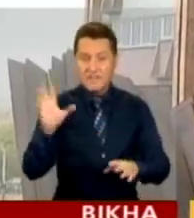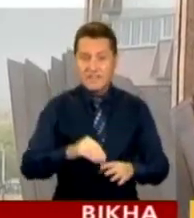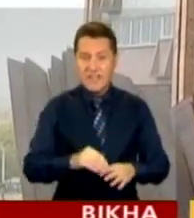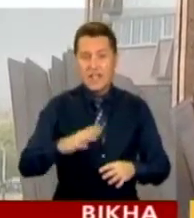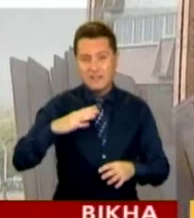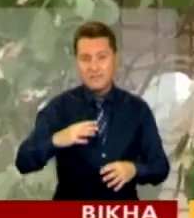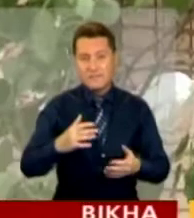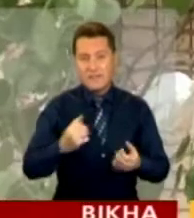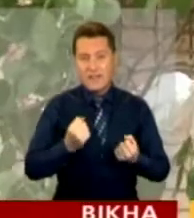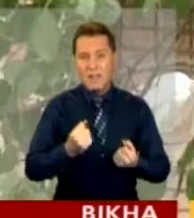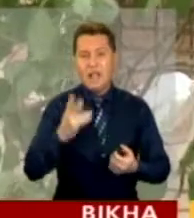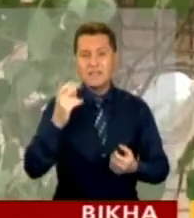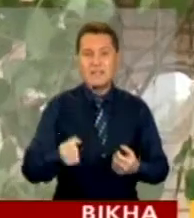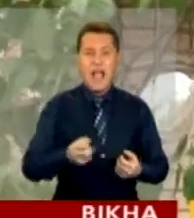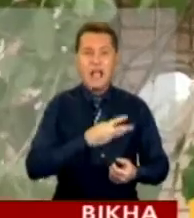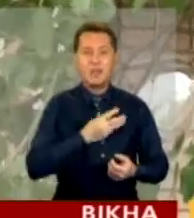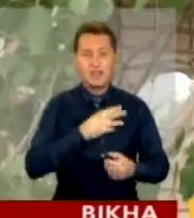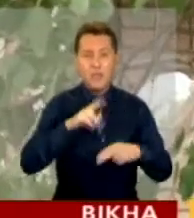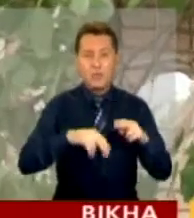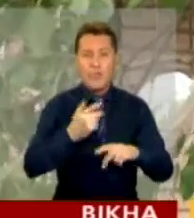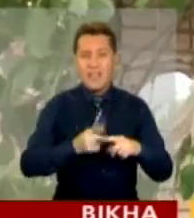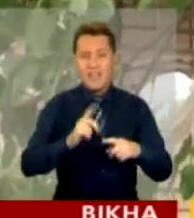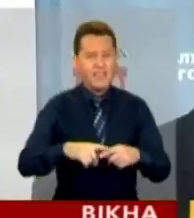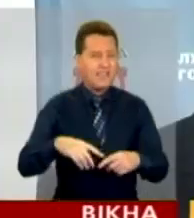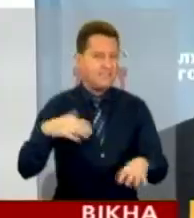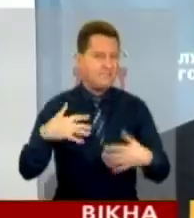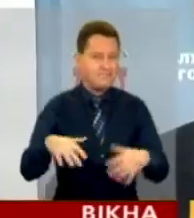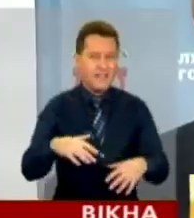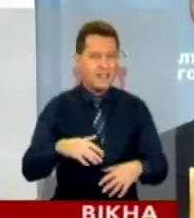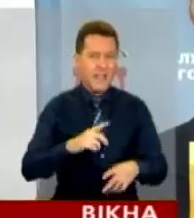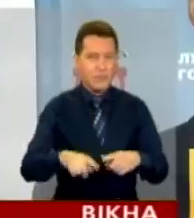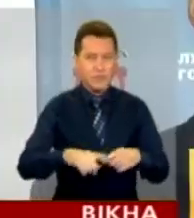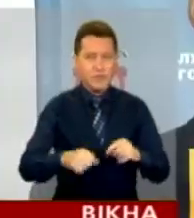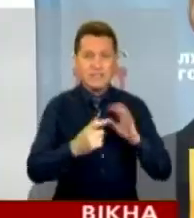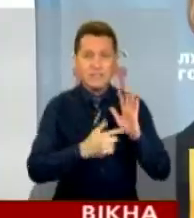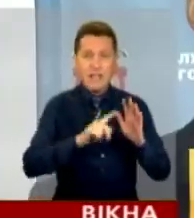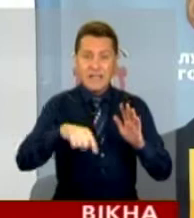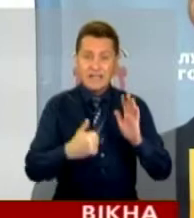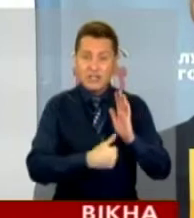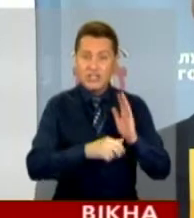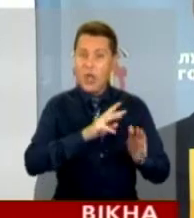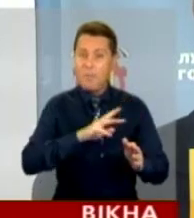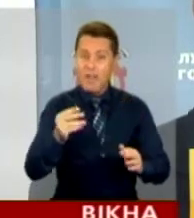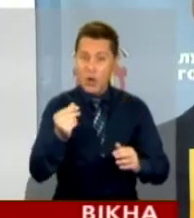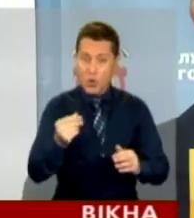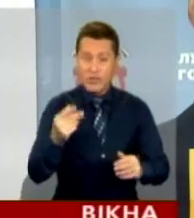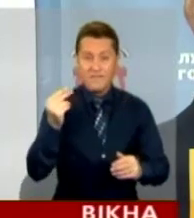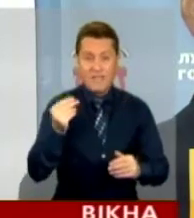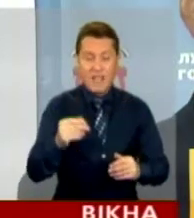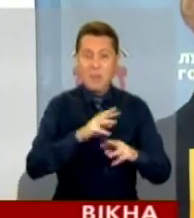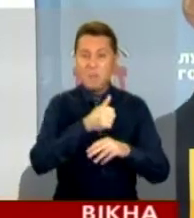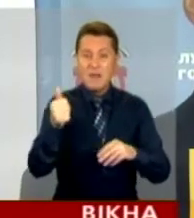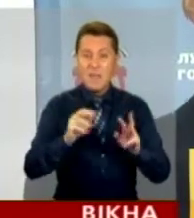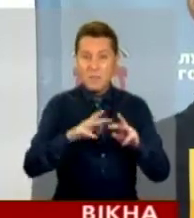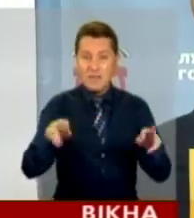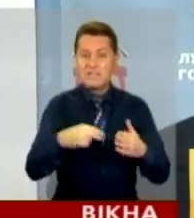на ентузіазмі будівельників, які не надто поспішають. 17,6 мільйонів грошей дійсно прем'єр-міністр